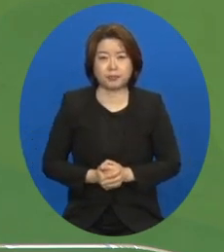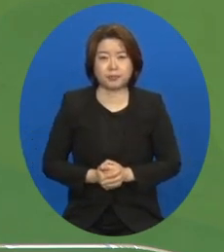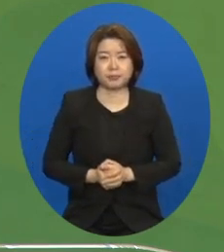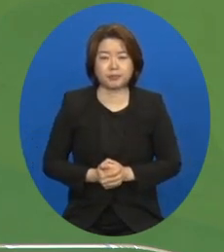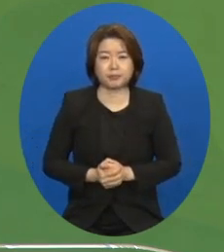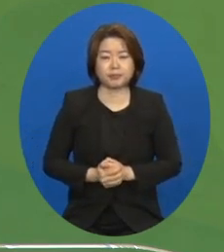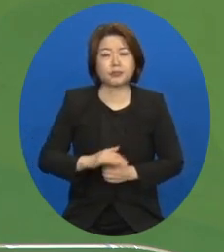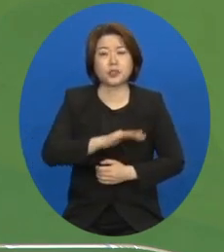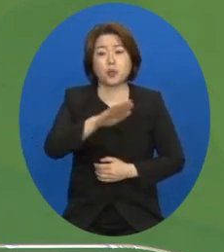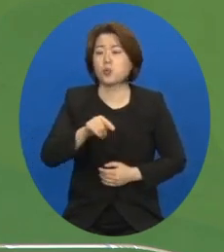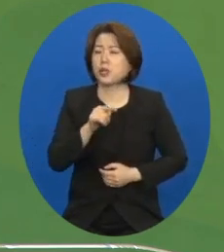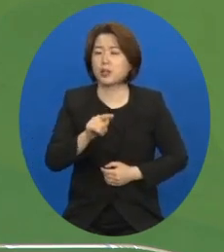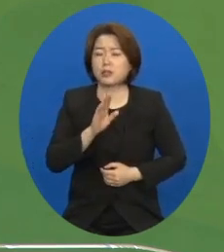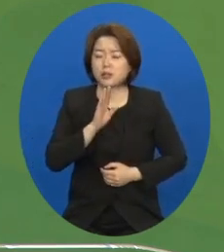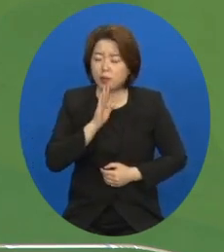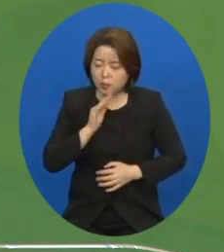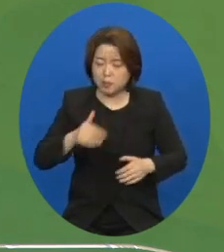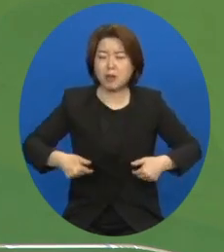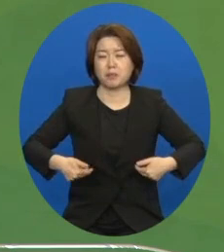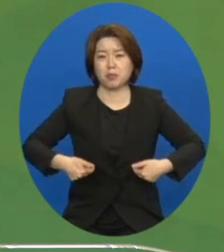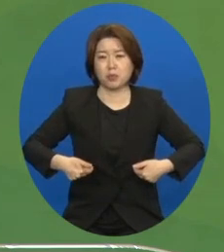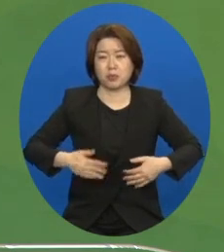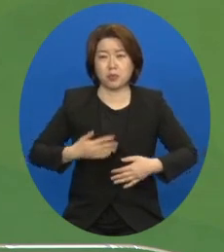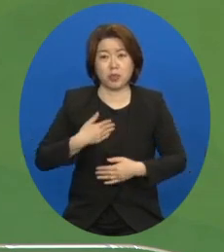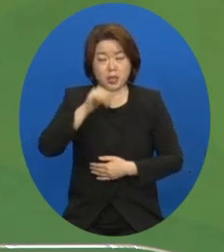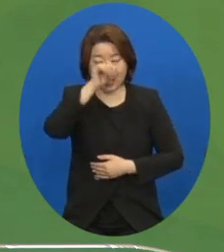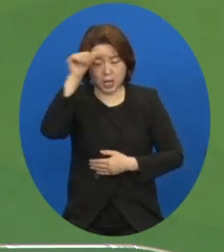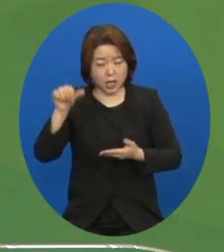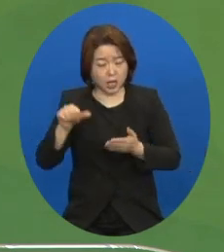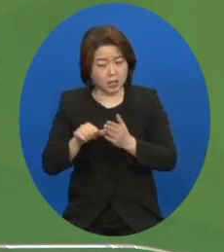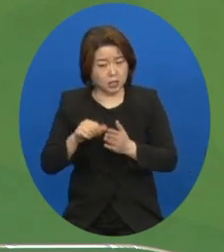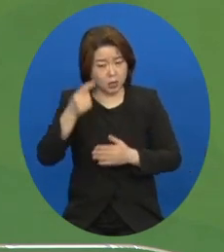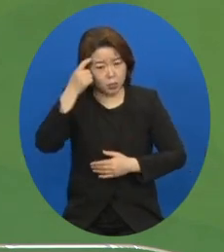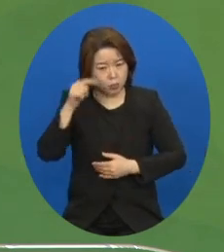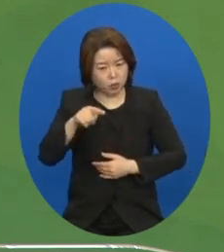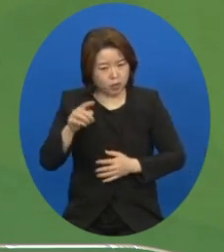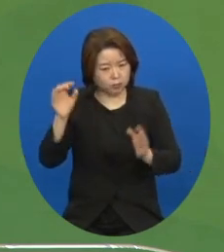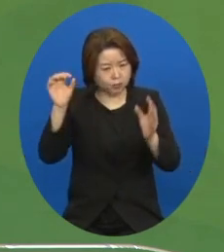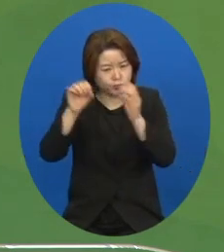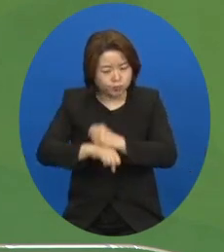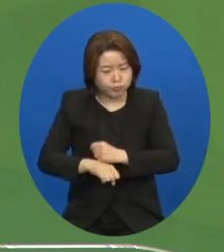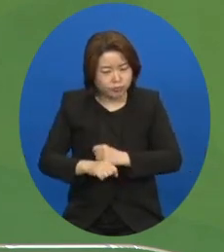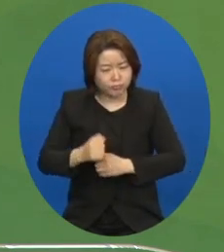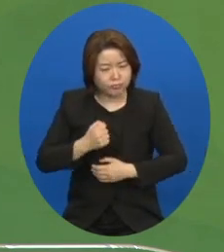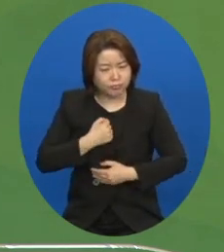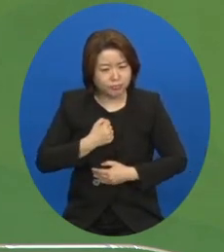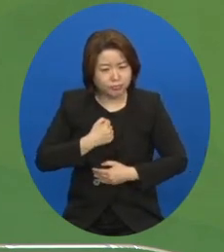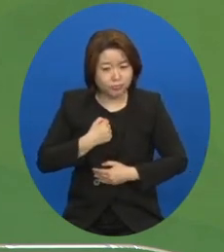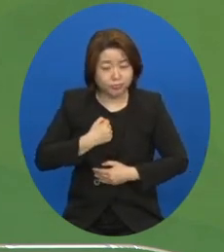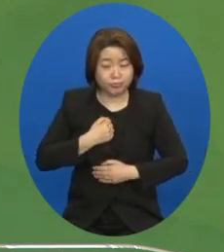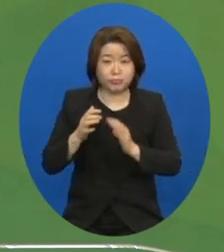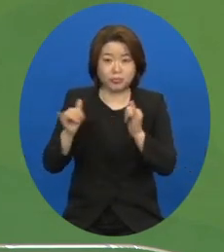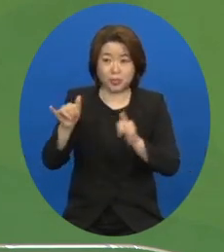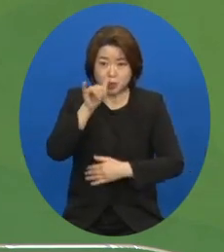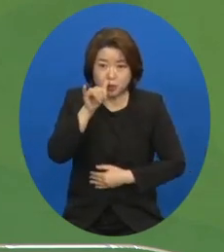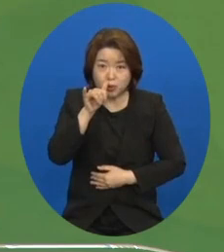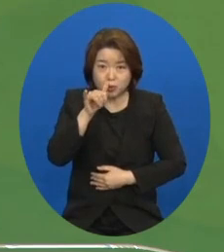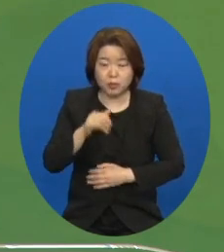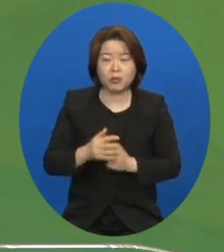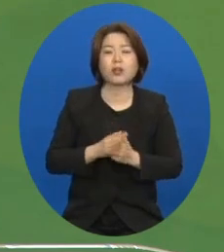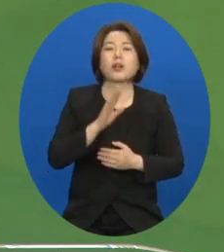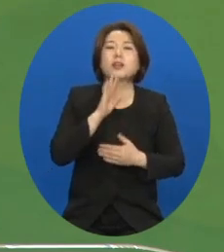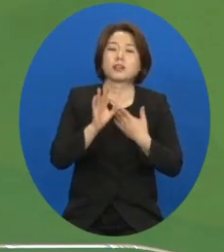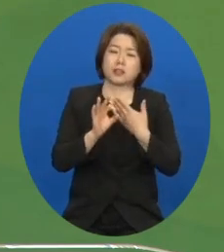우리에게 이것이 정말 필요해요. 내 인생은 왜 이렇게 망가졌는가? 탄식하시는 분이 있으십니까?